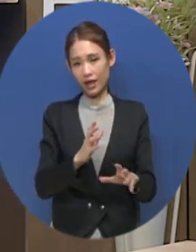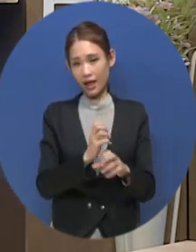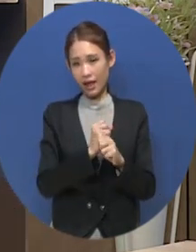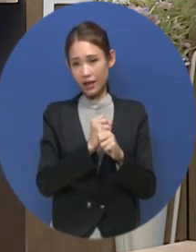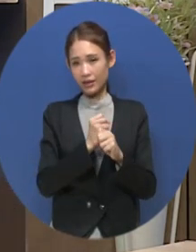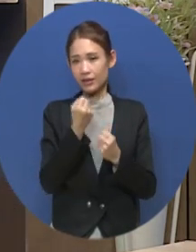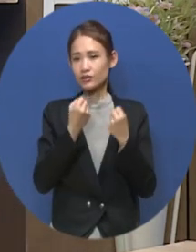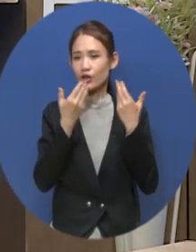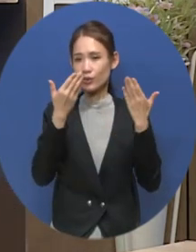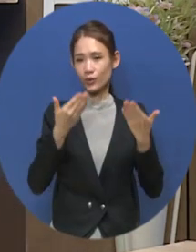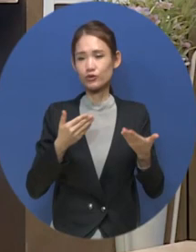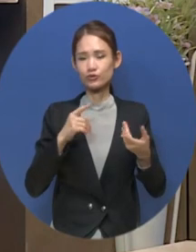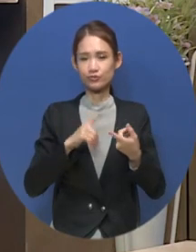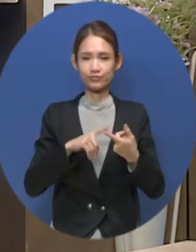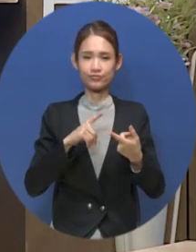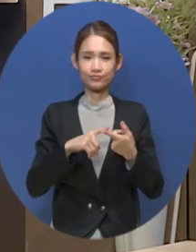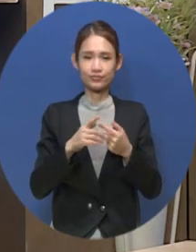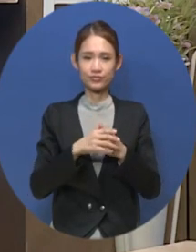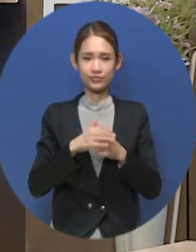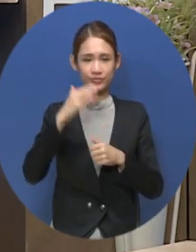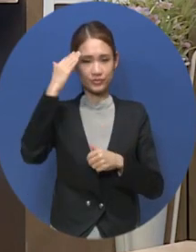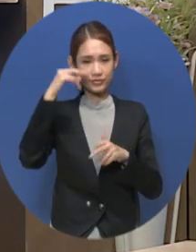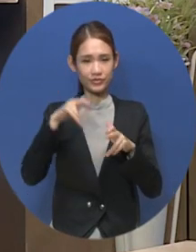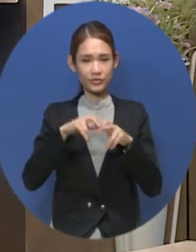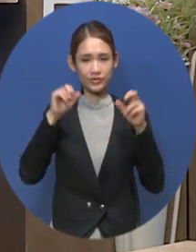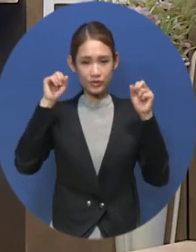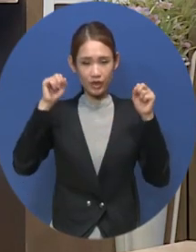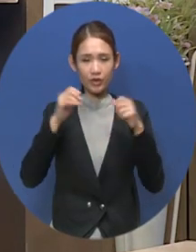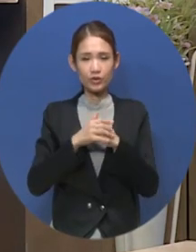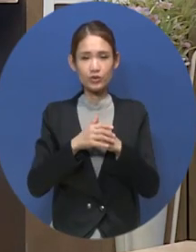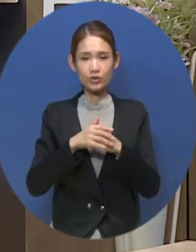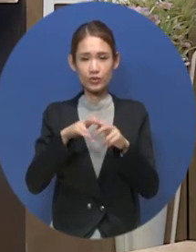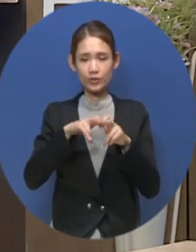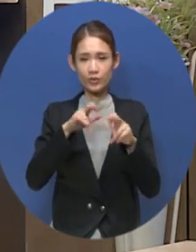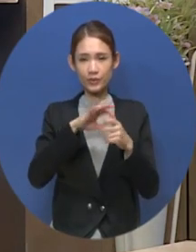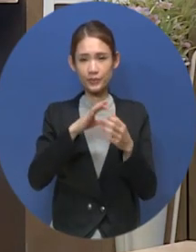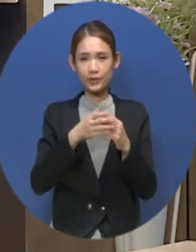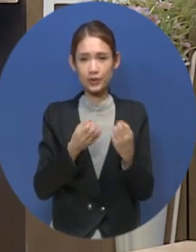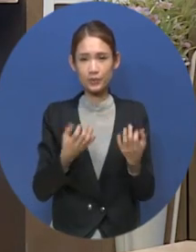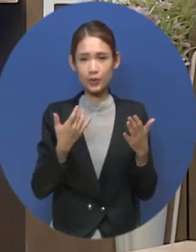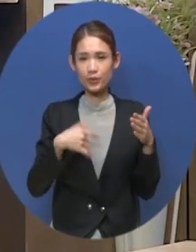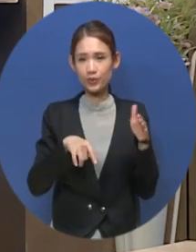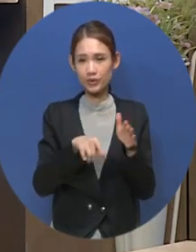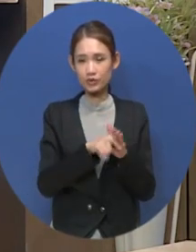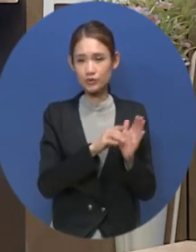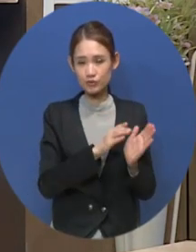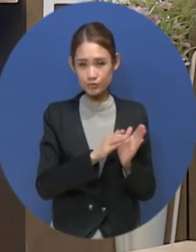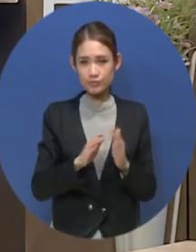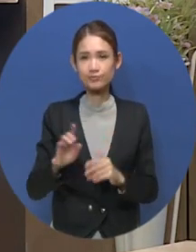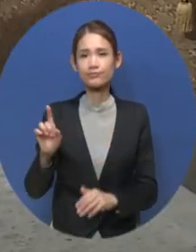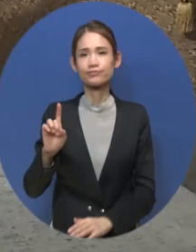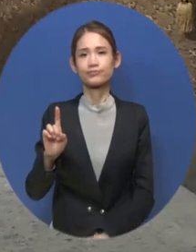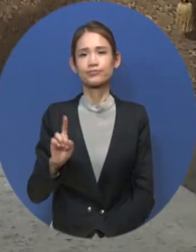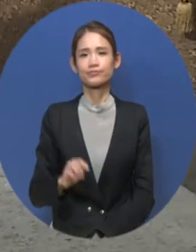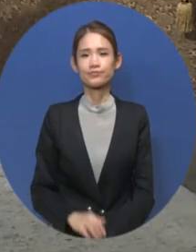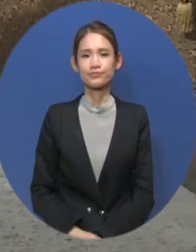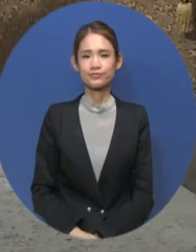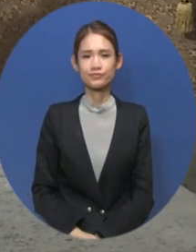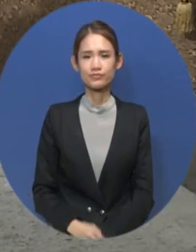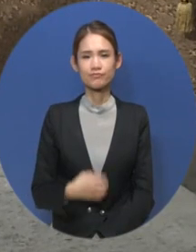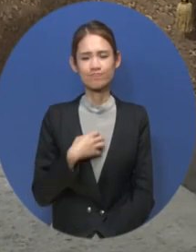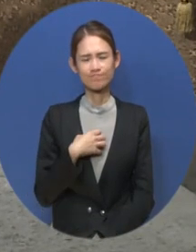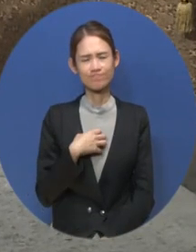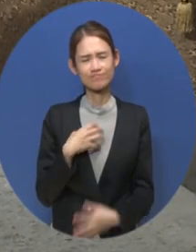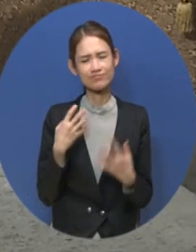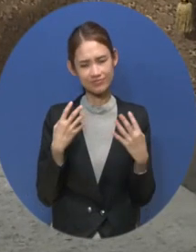말씀을 해주셨습니다만 예. 대한장애인체육회에서는 이 도쿄 패럴림픽을 위해서 어떤 준비들을 하고 계신가요? 사실은 걱정이 좀